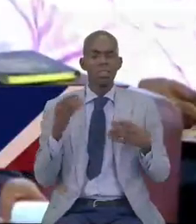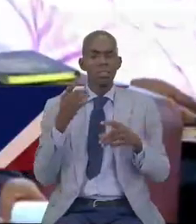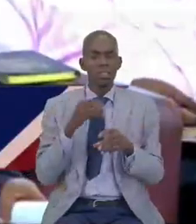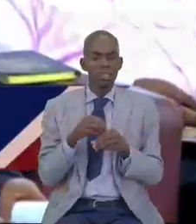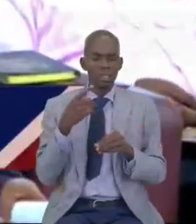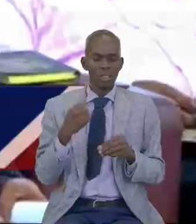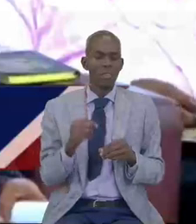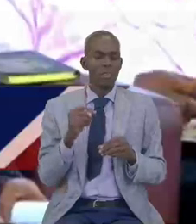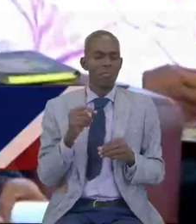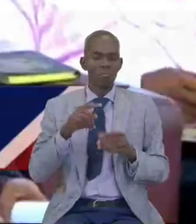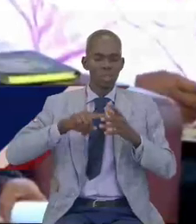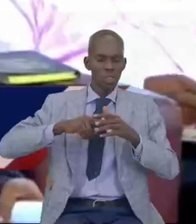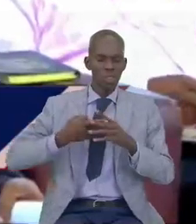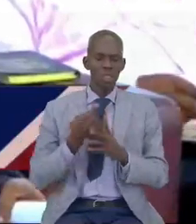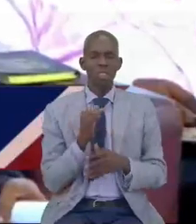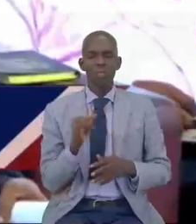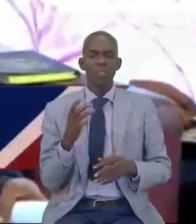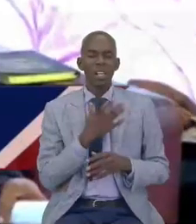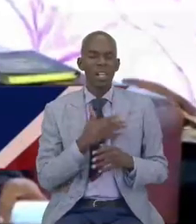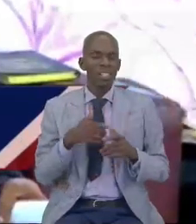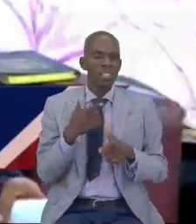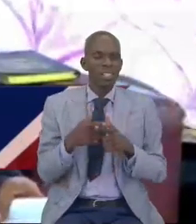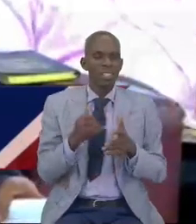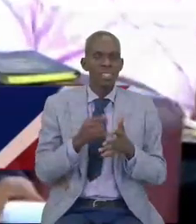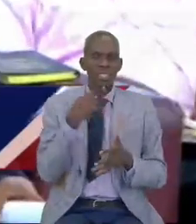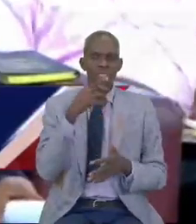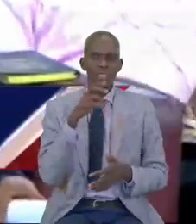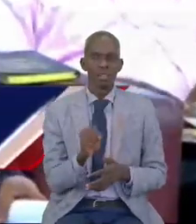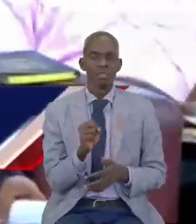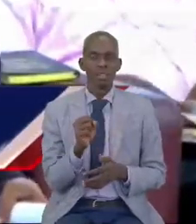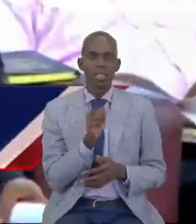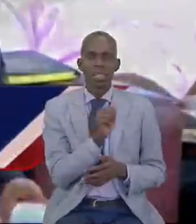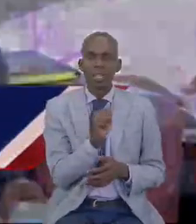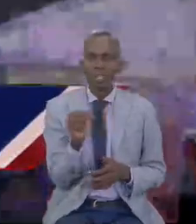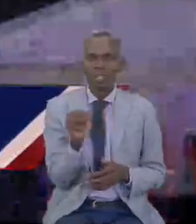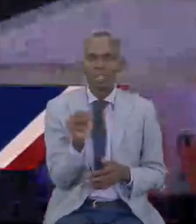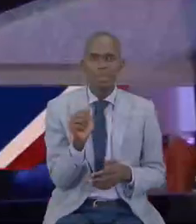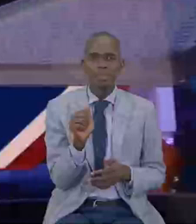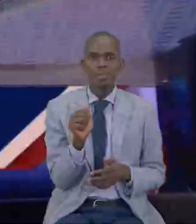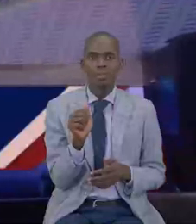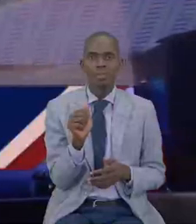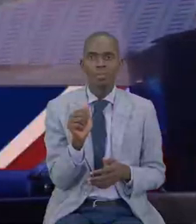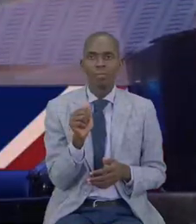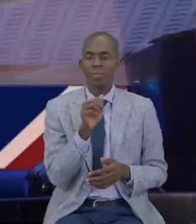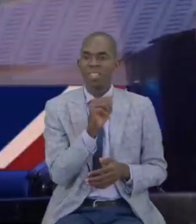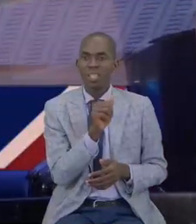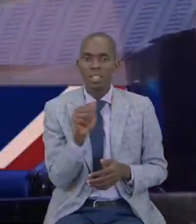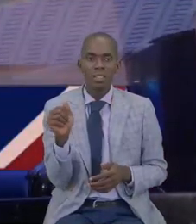Sion une pierre éprouvée, une pierre angulaire de